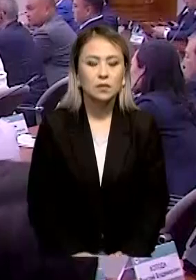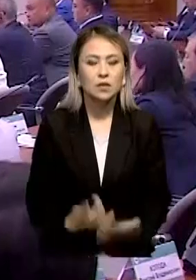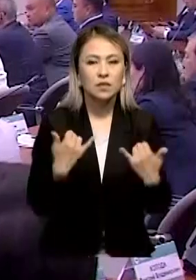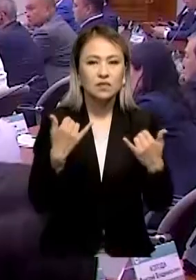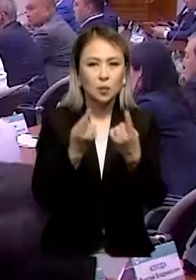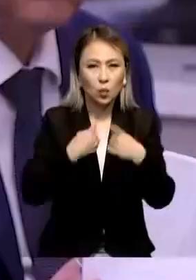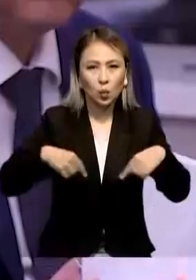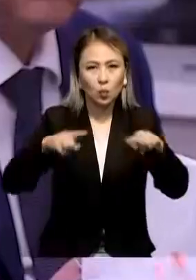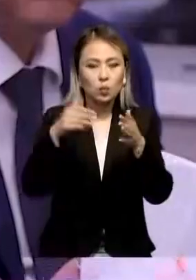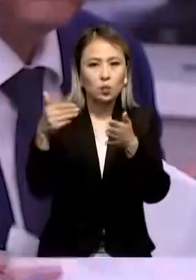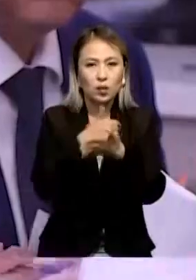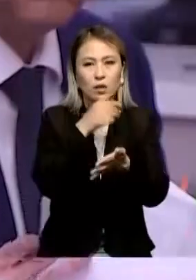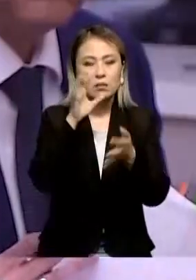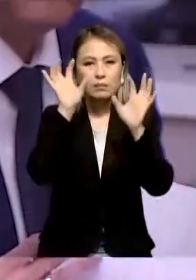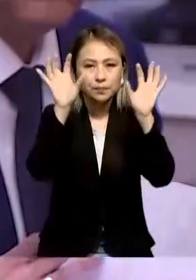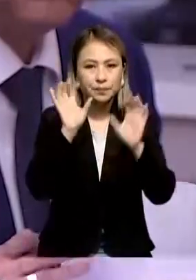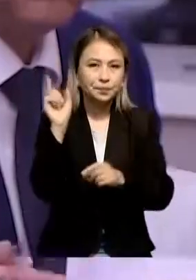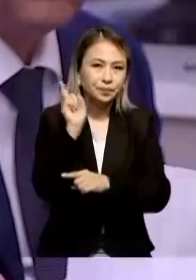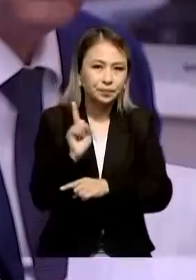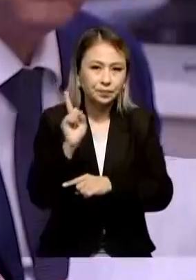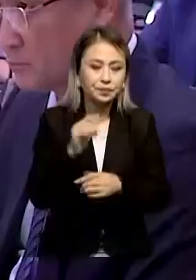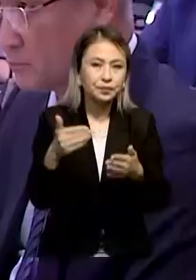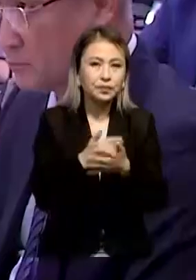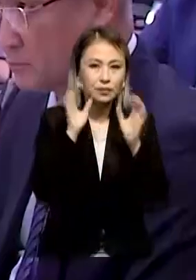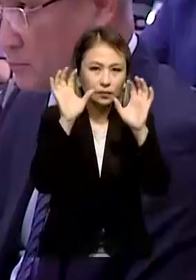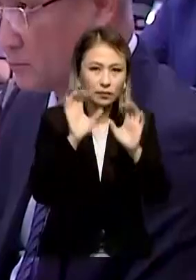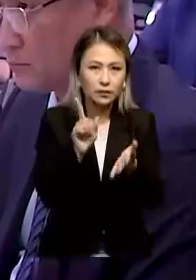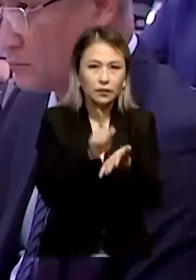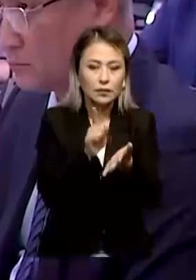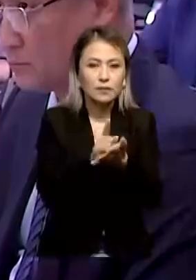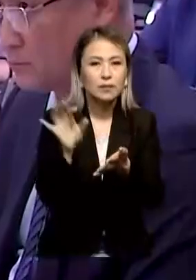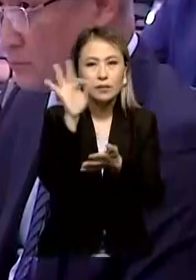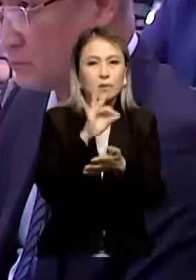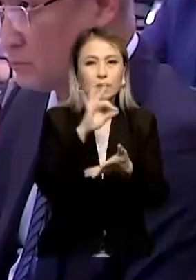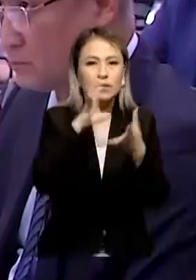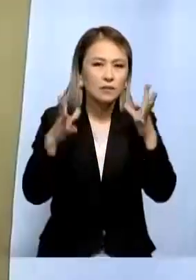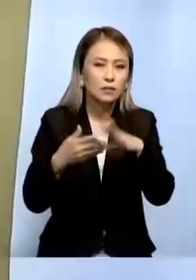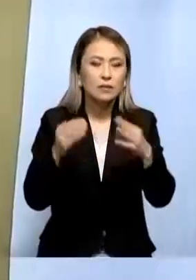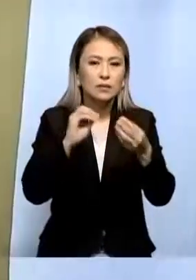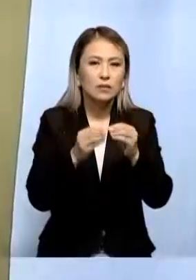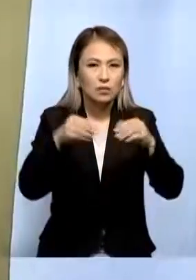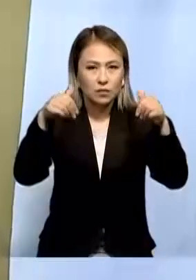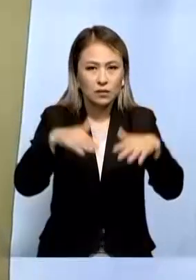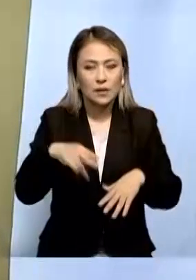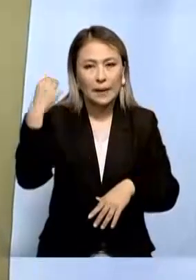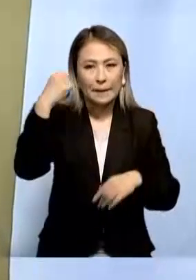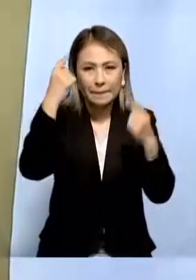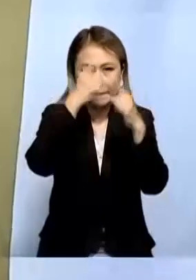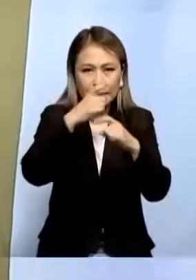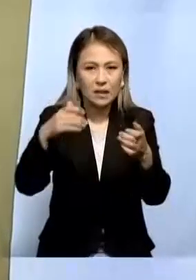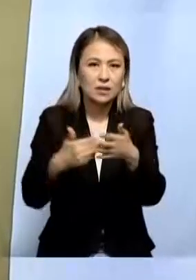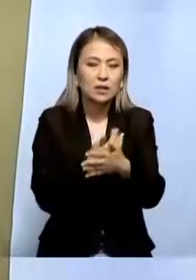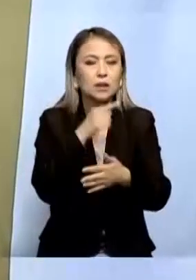Бүгінде қоғам жаңа салық заңнамасынан үлкен үміт күтеді. Жаңа заң жобасы қазіргі салық саясатына қатысты барлық мәселені шешіп, президент жариялаған